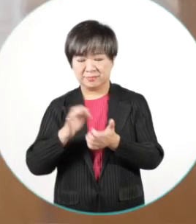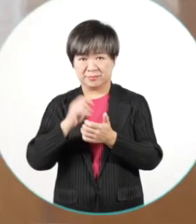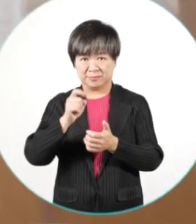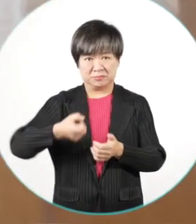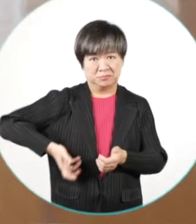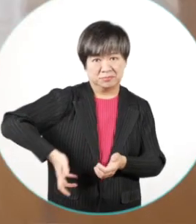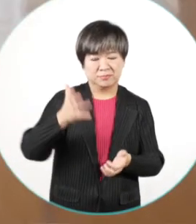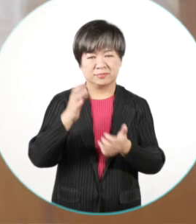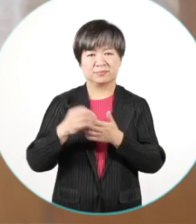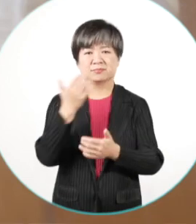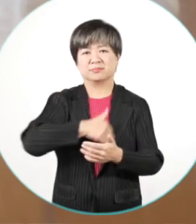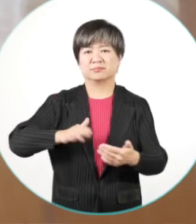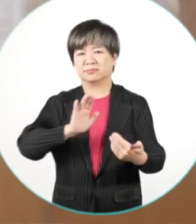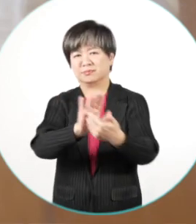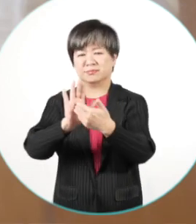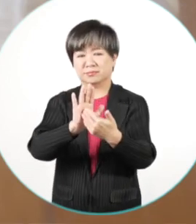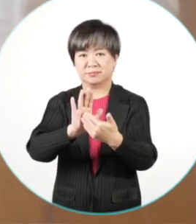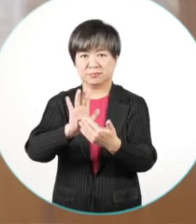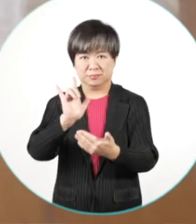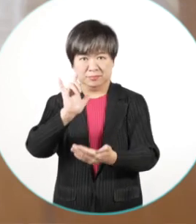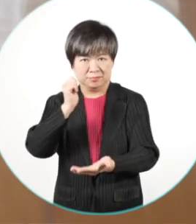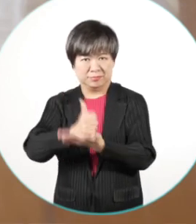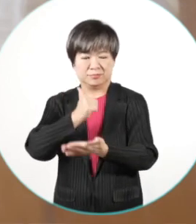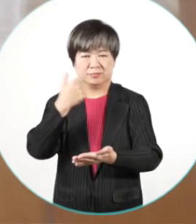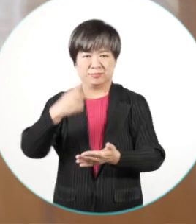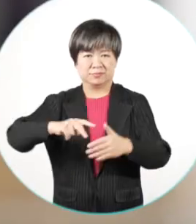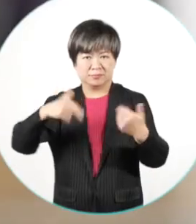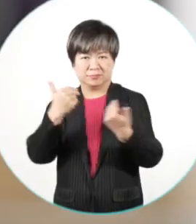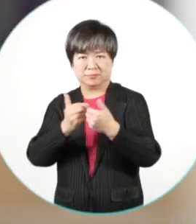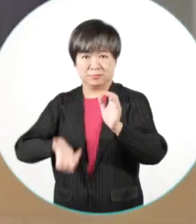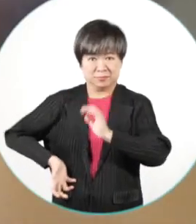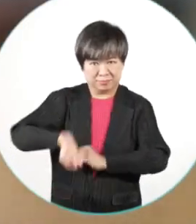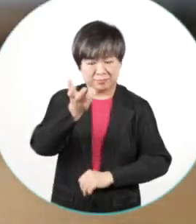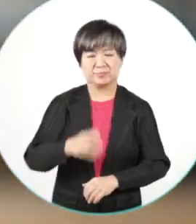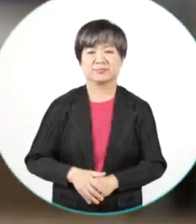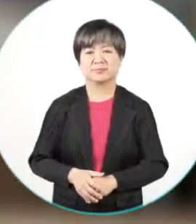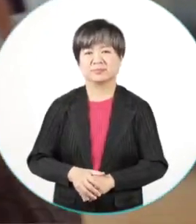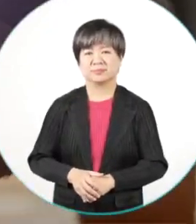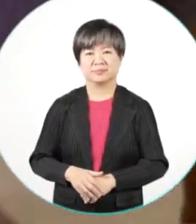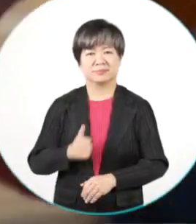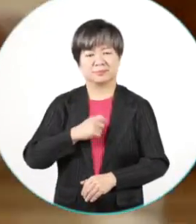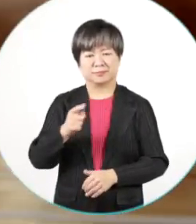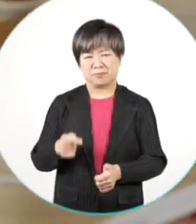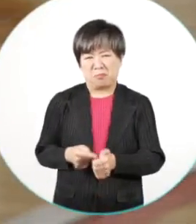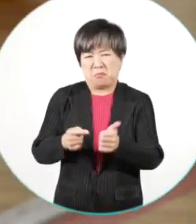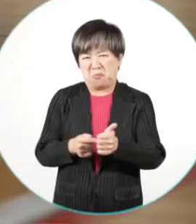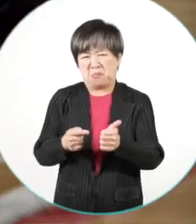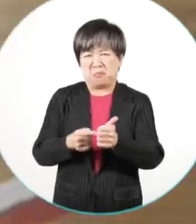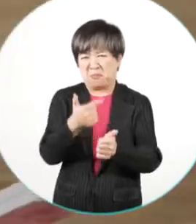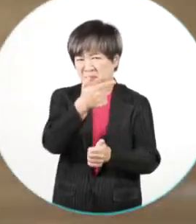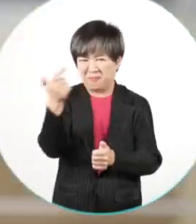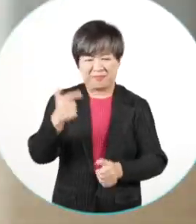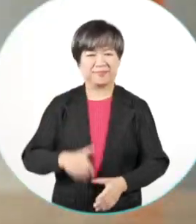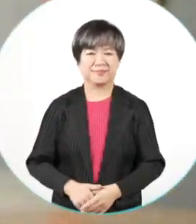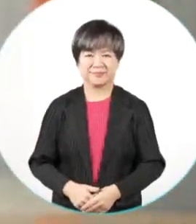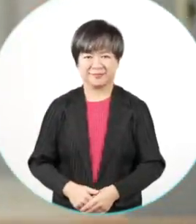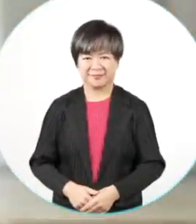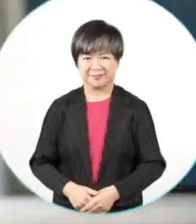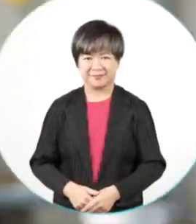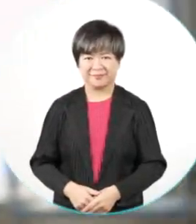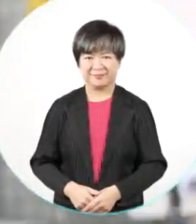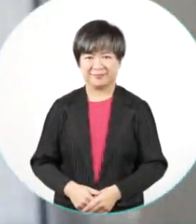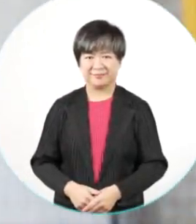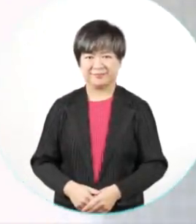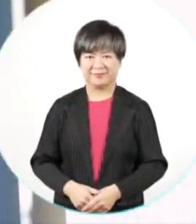体防守，守住后再拿球反攻，所以这是一个非常刺激的竞技型运动。